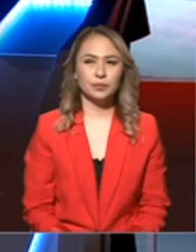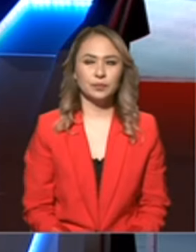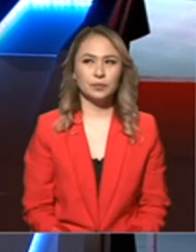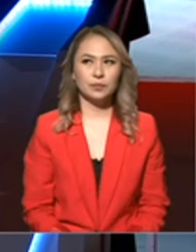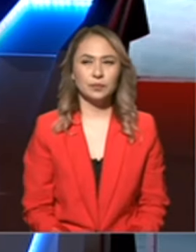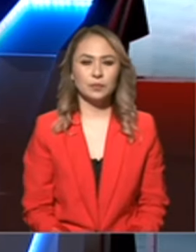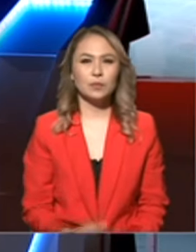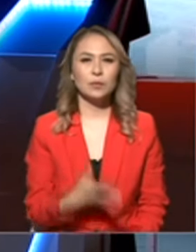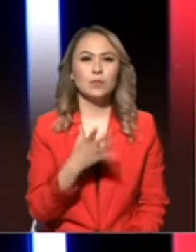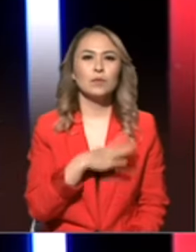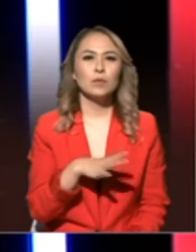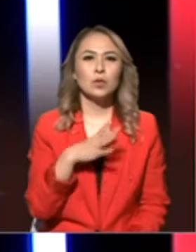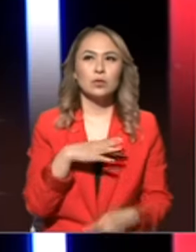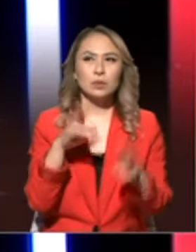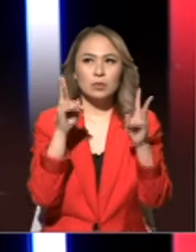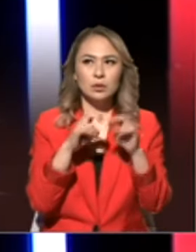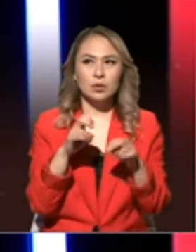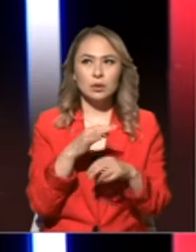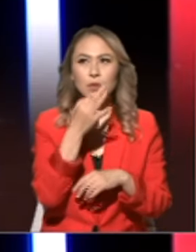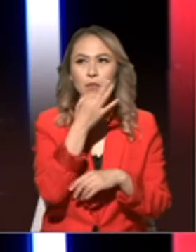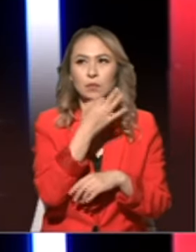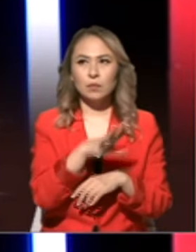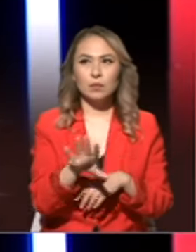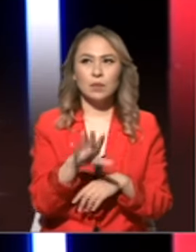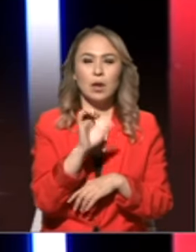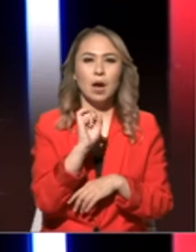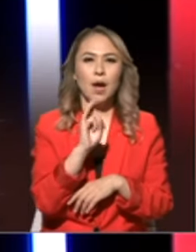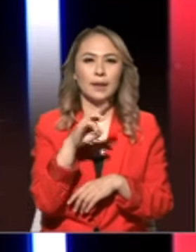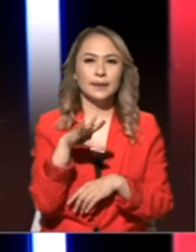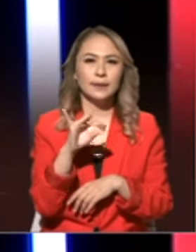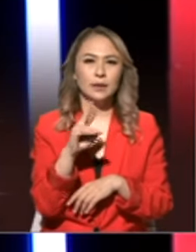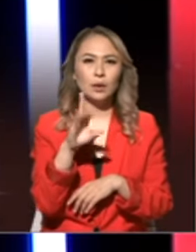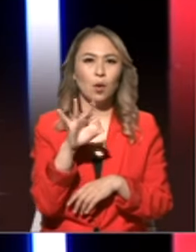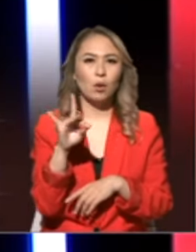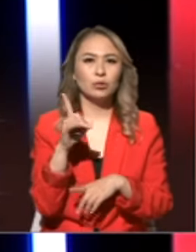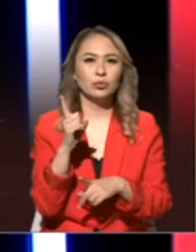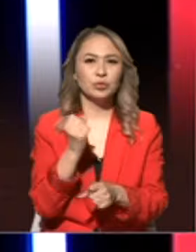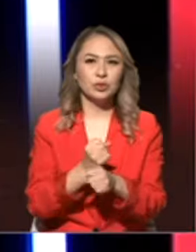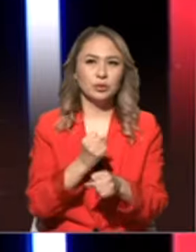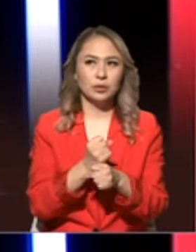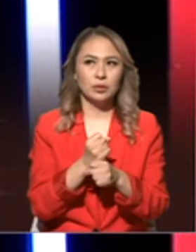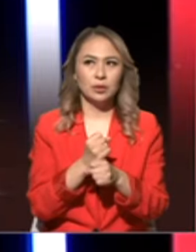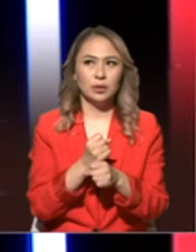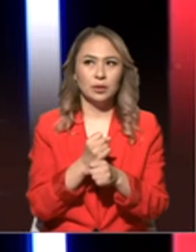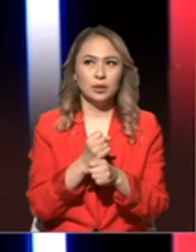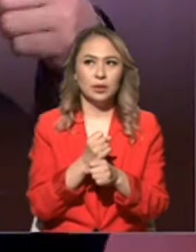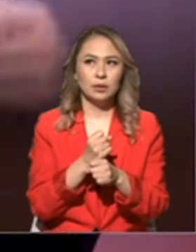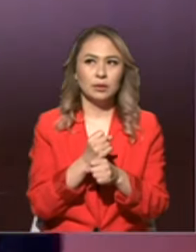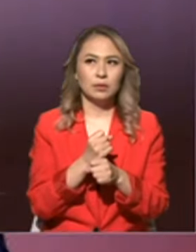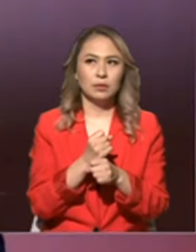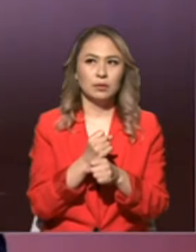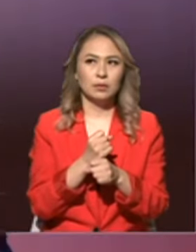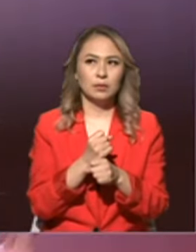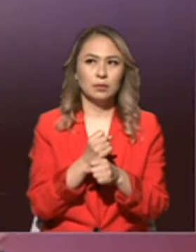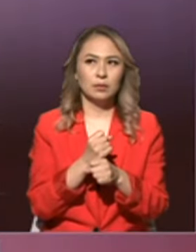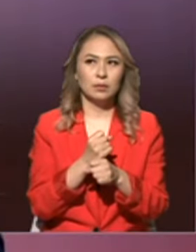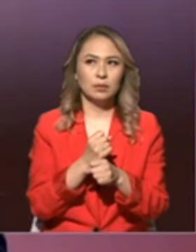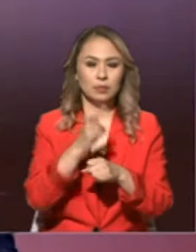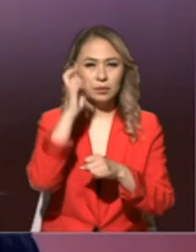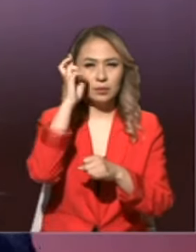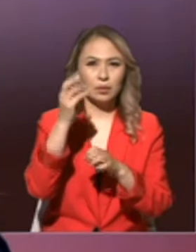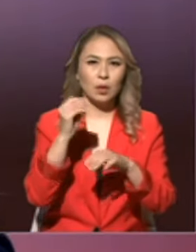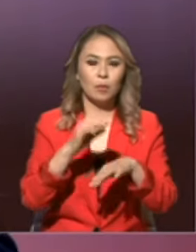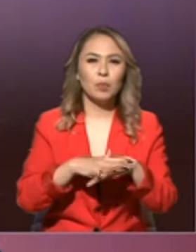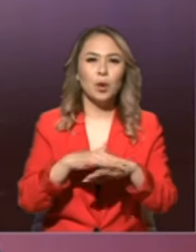зерттеу не үшін жүргізілу керек? Зерттеуді керектесеңіз, антикор жүргізу керек. Жоқ, антикор ол керісінше следствие. Оны бюджет қайда кетті